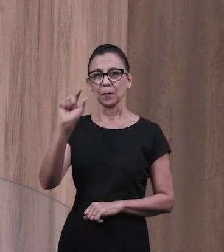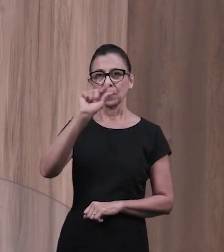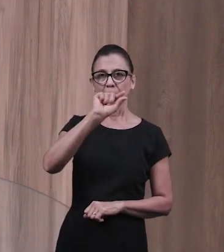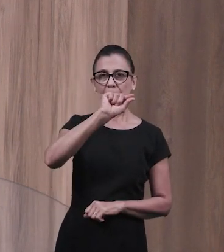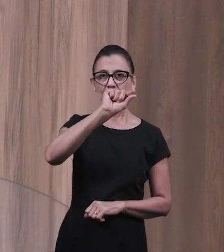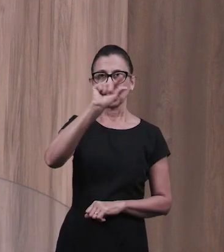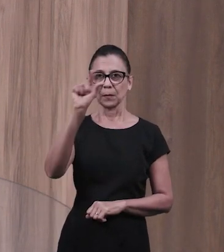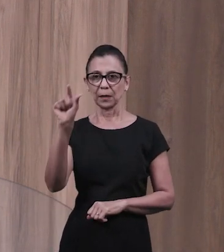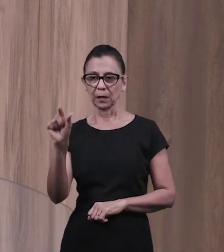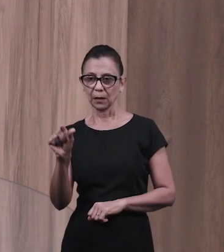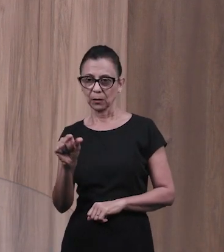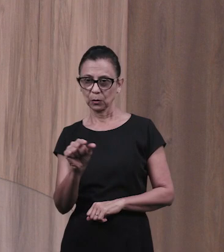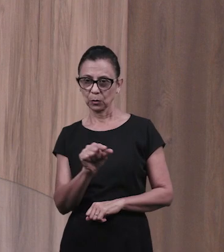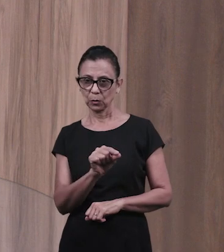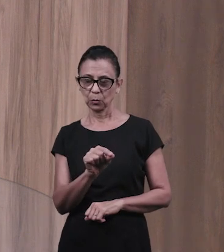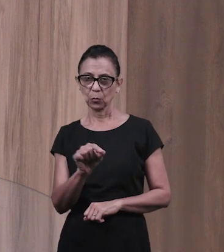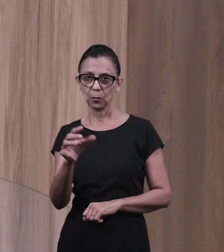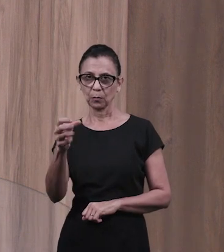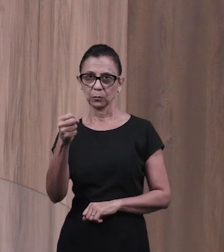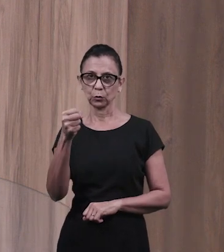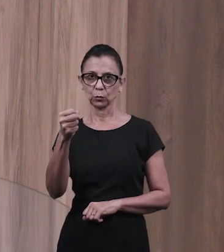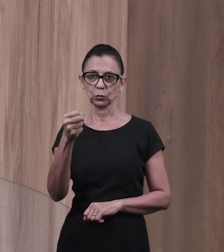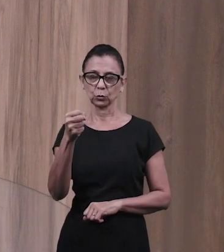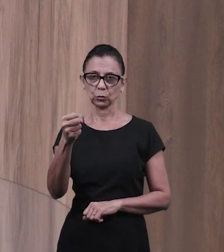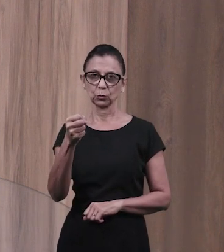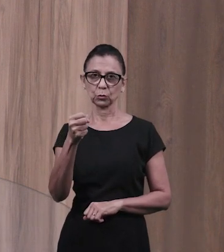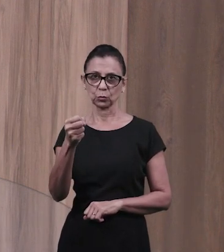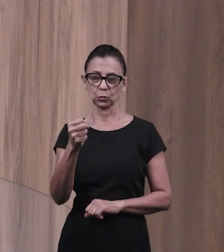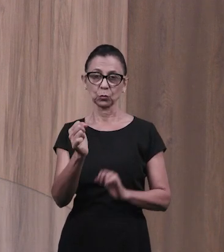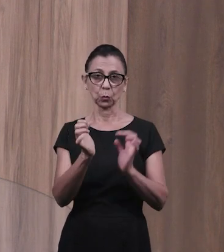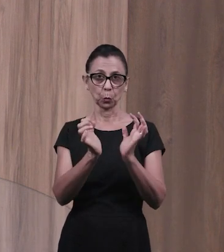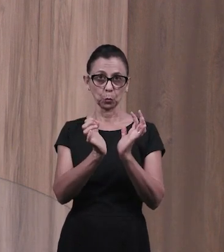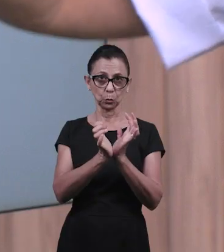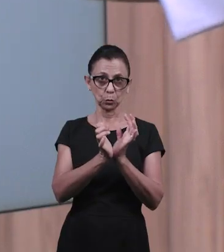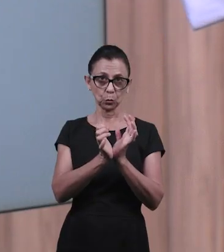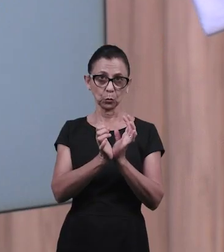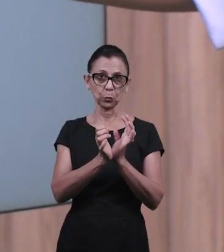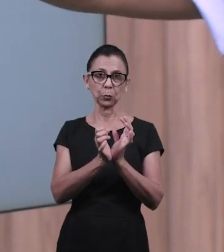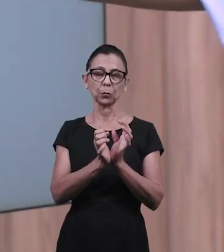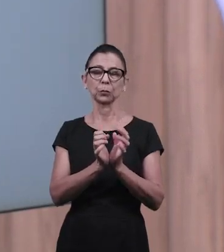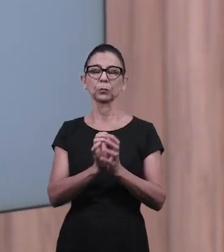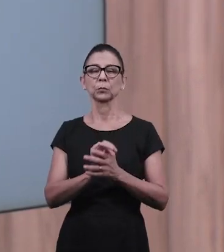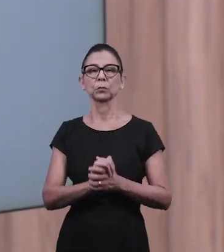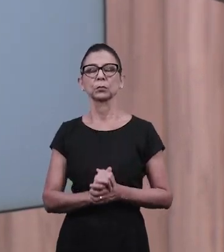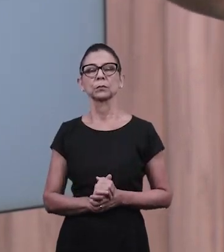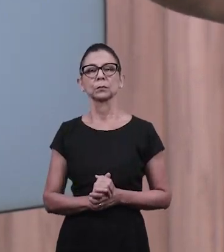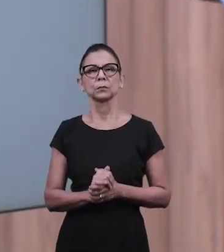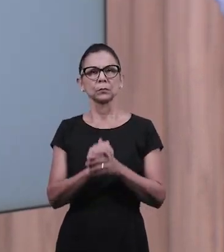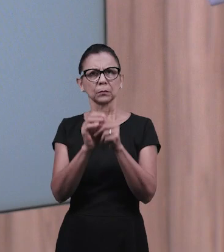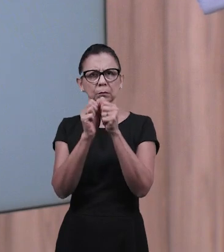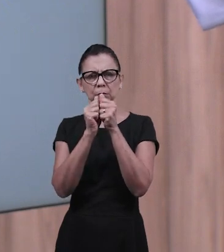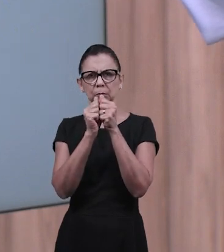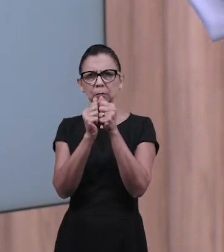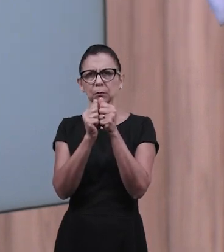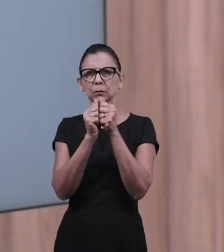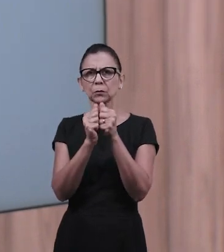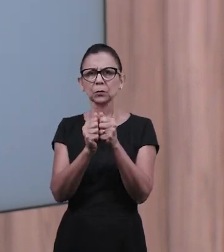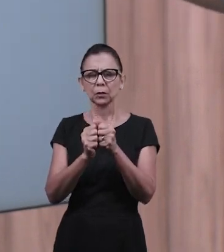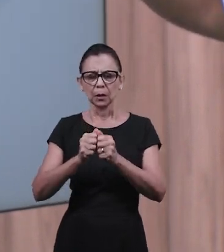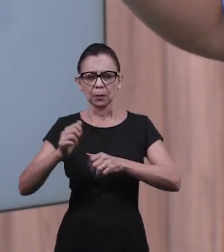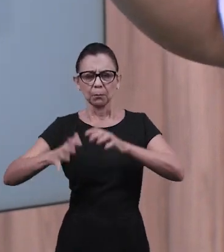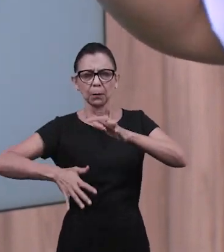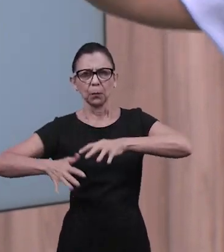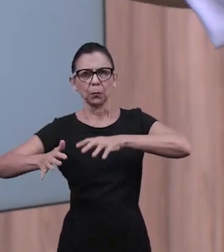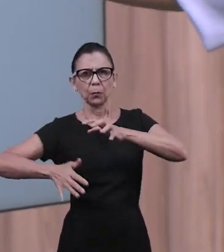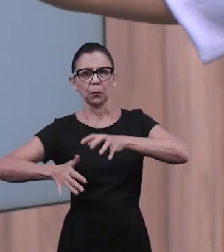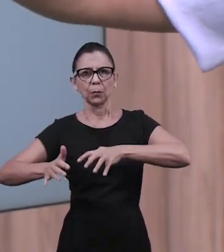À la demi-lune, nous allons jouer dans le cœur. Nous pouvons jouer ensemble